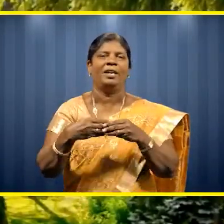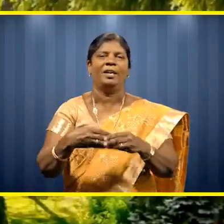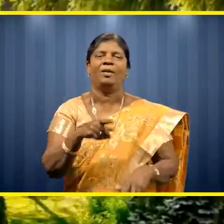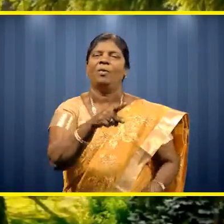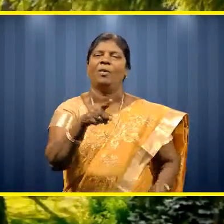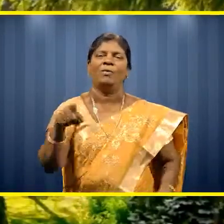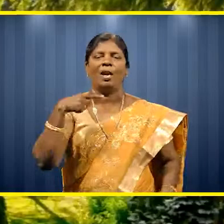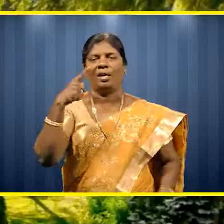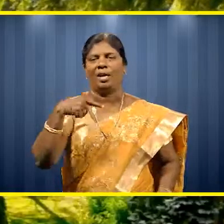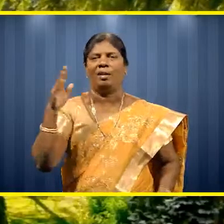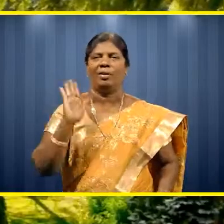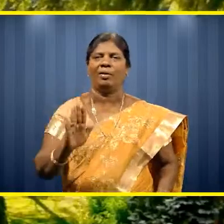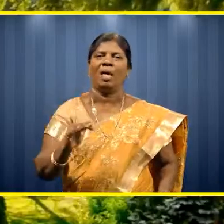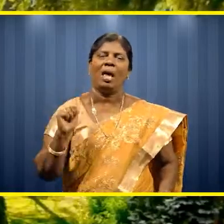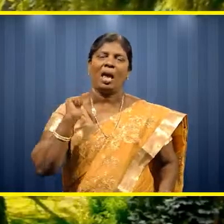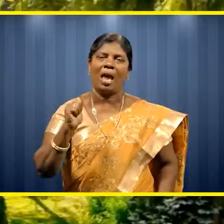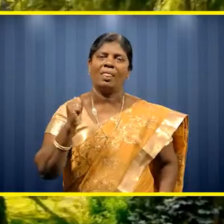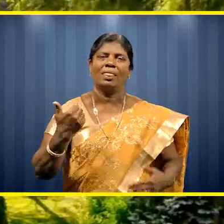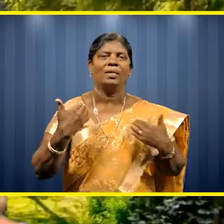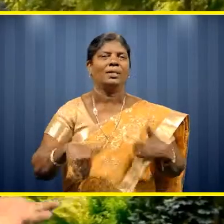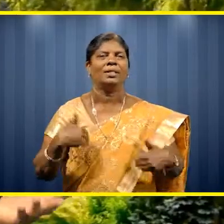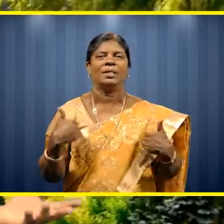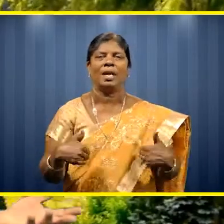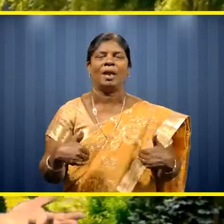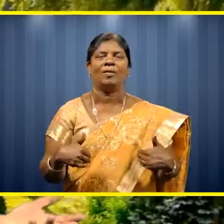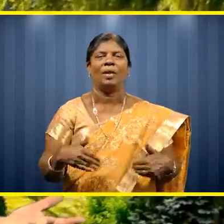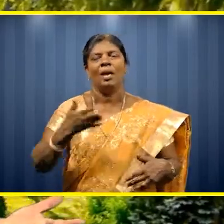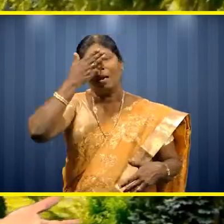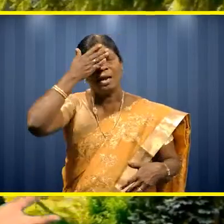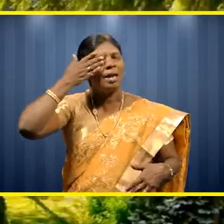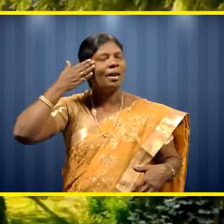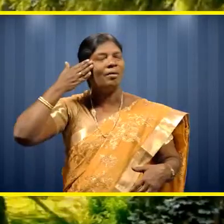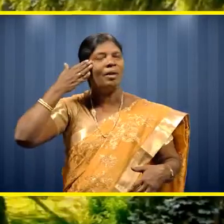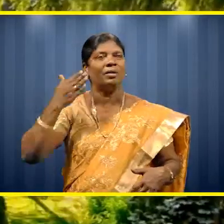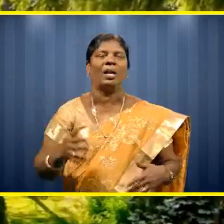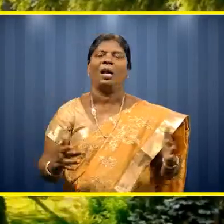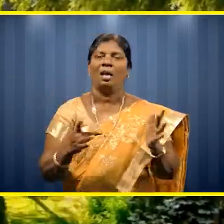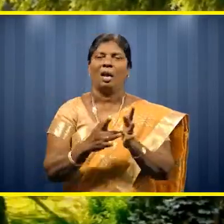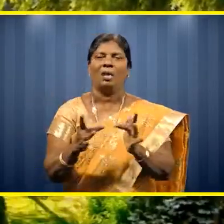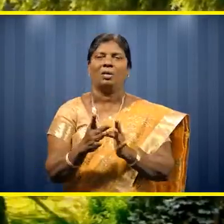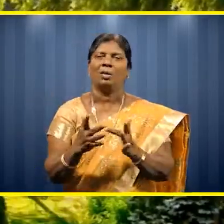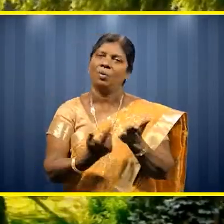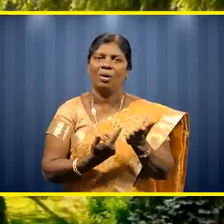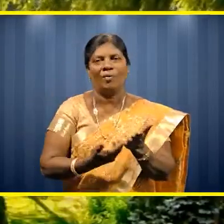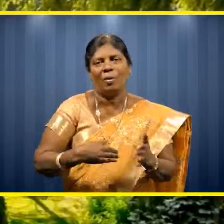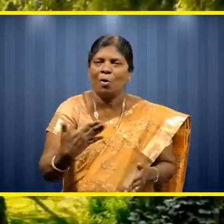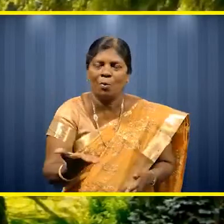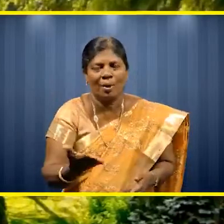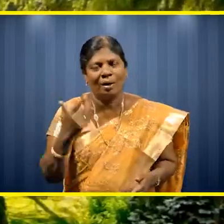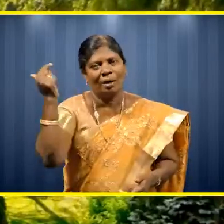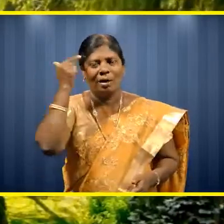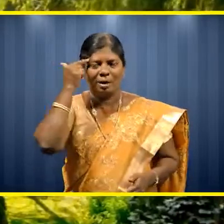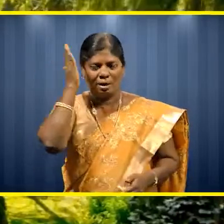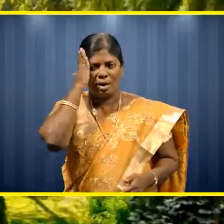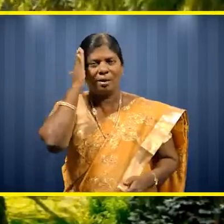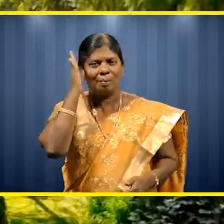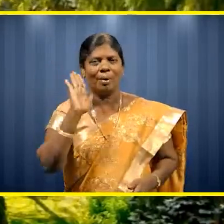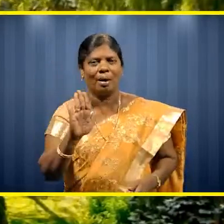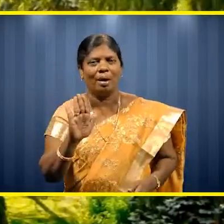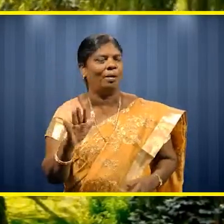நண்பர் உங்கள் வாழ்க்கையில் இருப்பார். எந்த சீஷராவது இரவில் கடலில் வந்து இயேசு உதவி செய்வார்